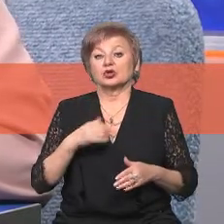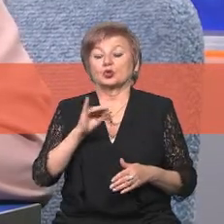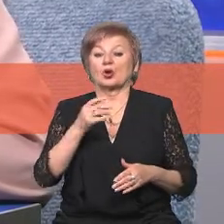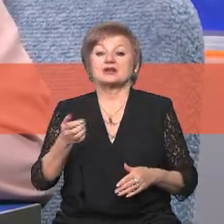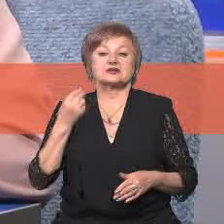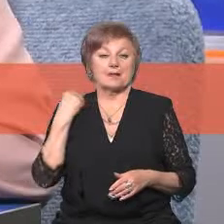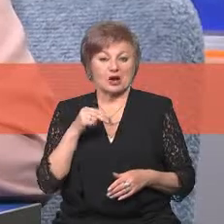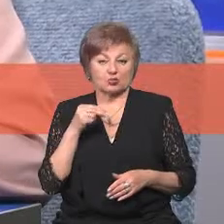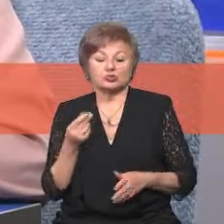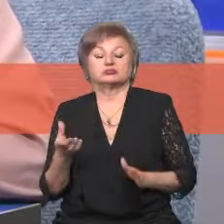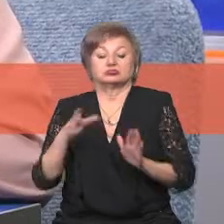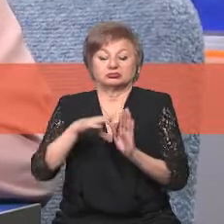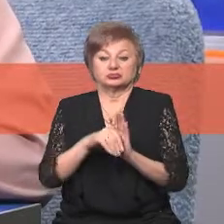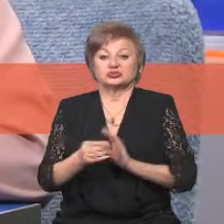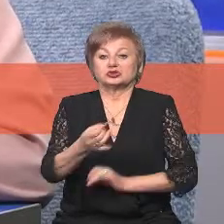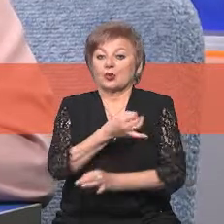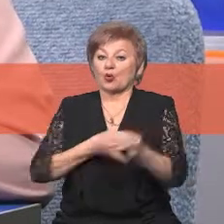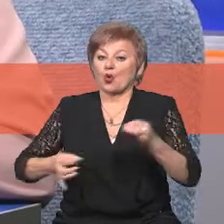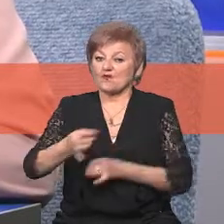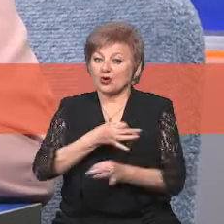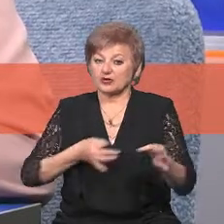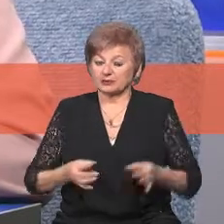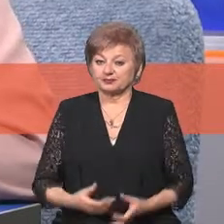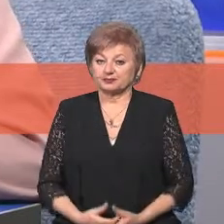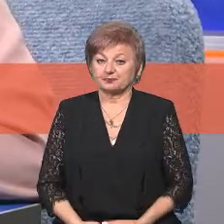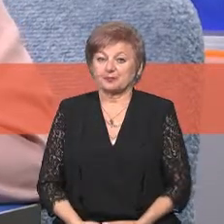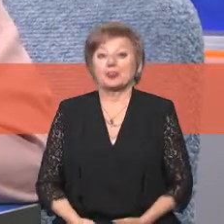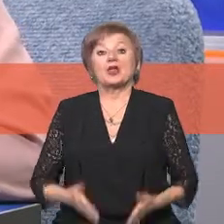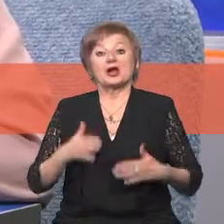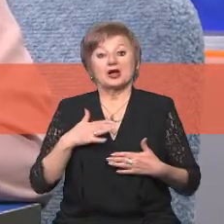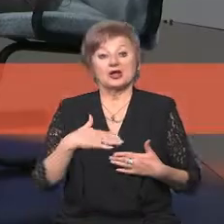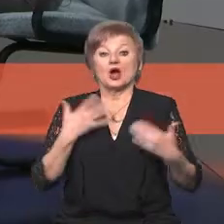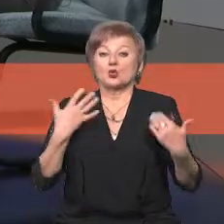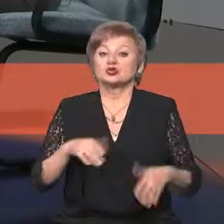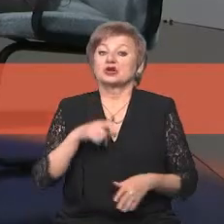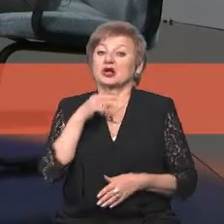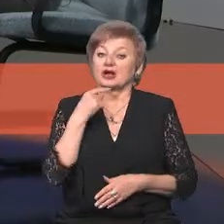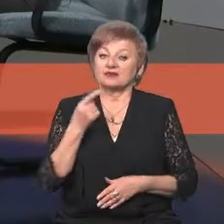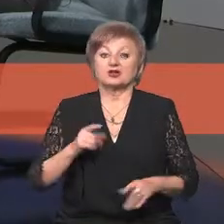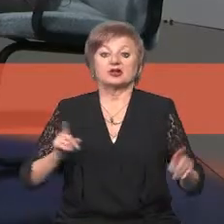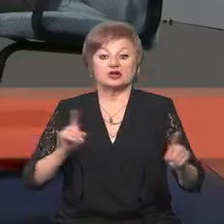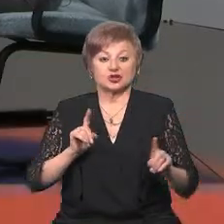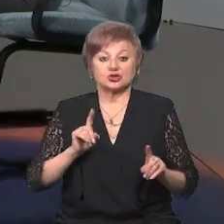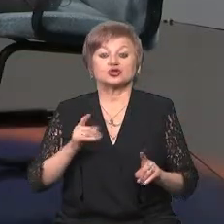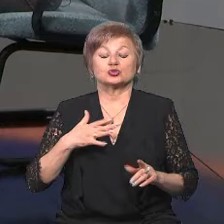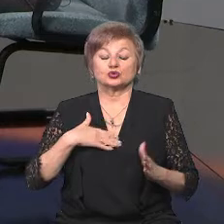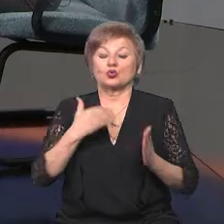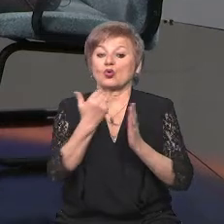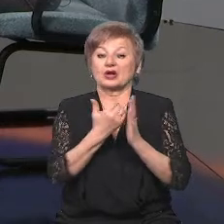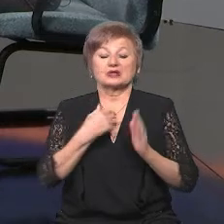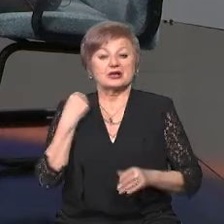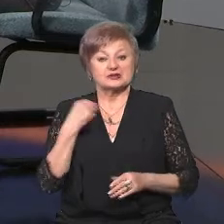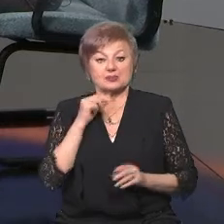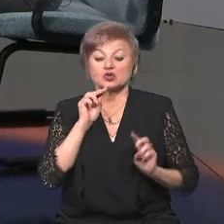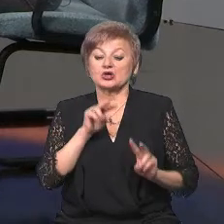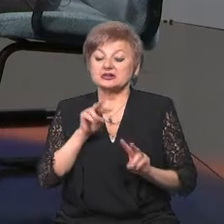UA-Запоріжжя. Долучайтеся до обговорень. І от, власне, я вже казала, що Суспільне Запоріжжя стежило за цими подіями